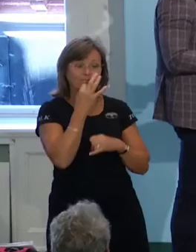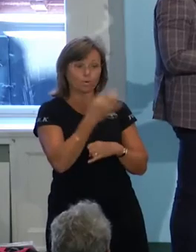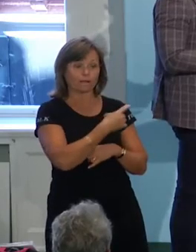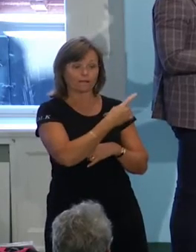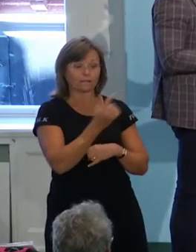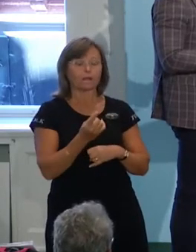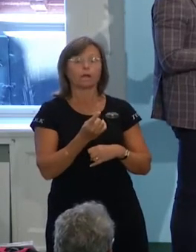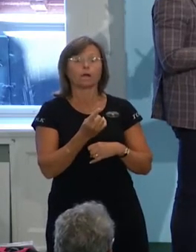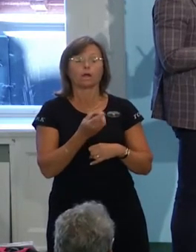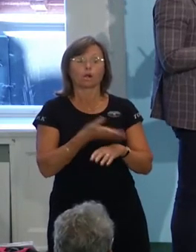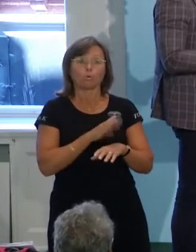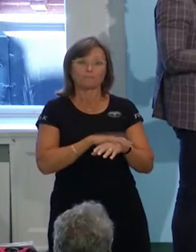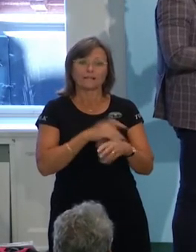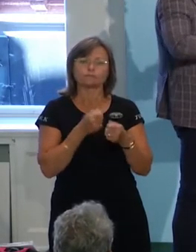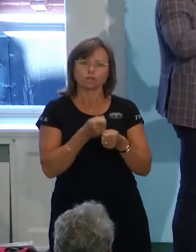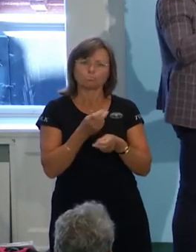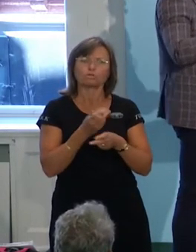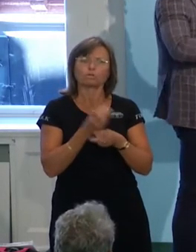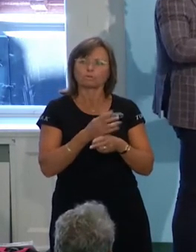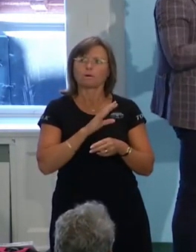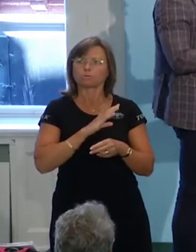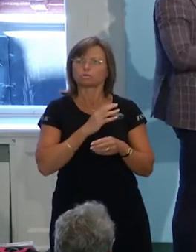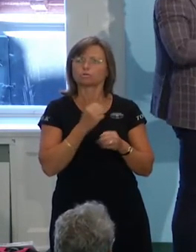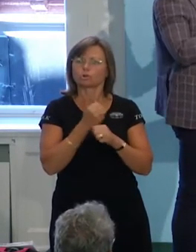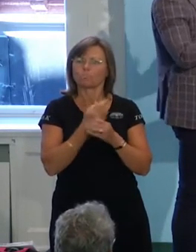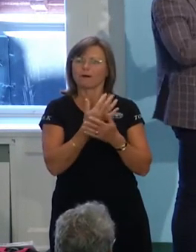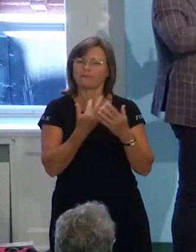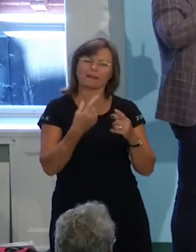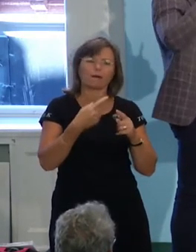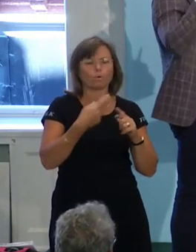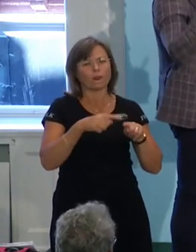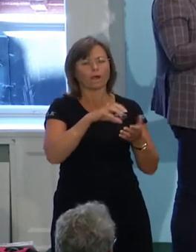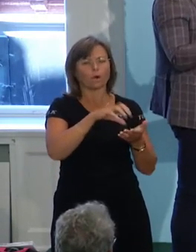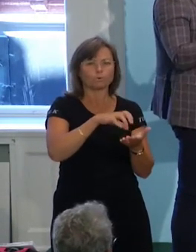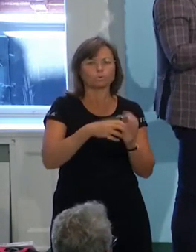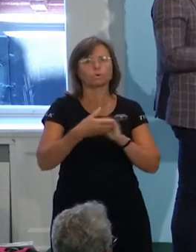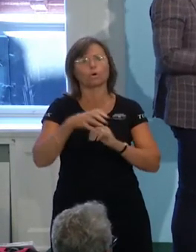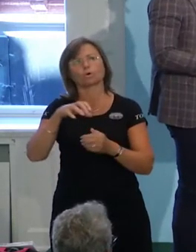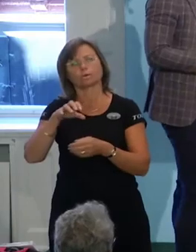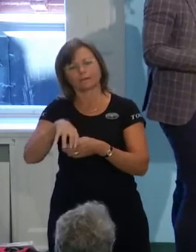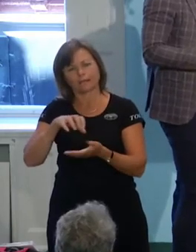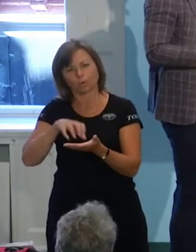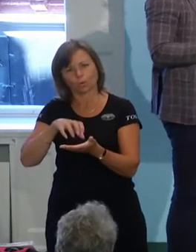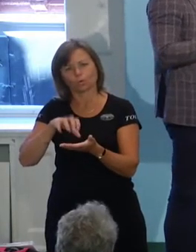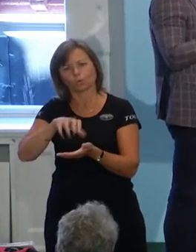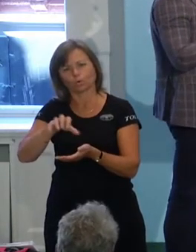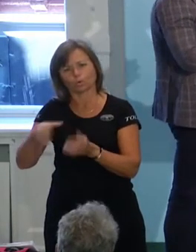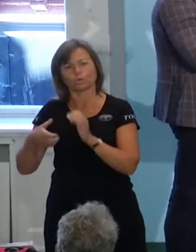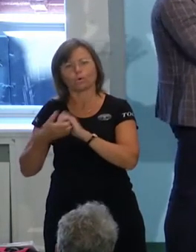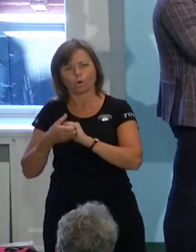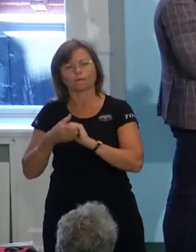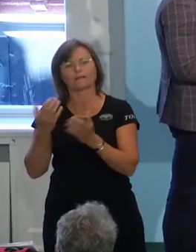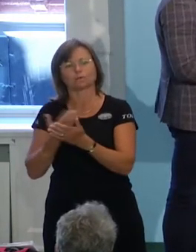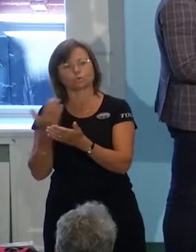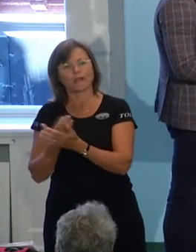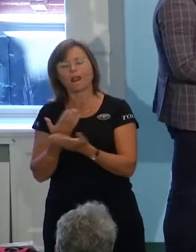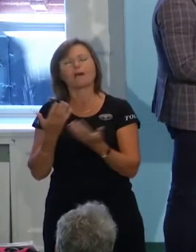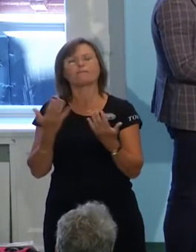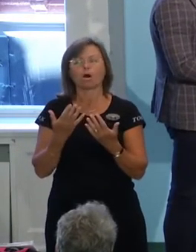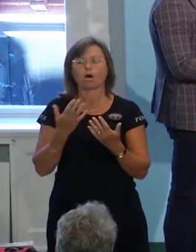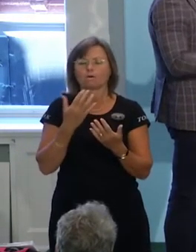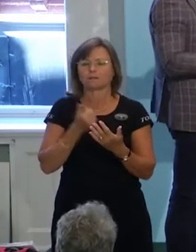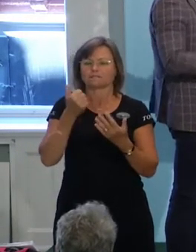med kompetensförsörjning, då måste man arbeta i ett flernivåsystem. Det är både kommunerna och regionerna och sen har vi den nationella nivån. Vad är den främsta lärdomen